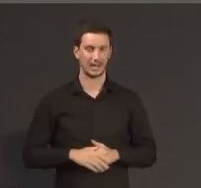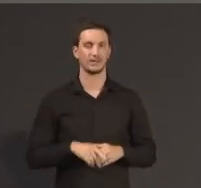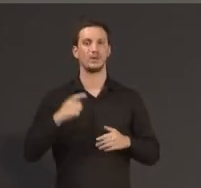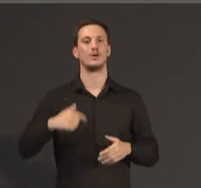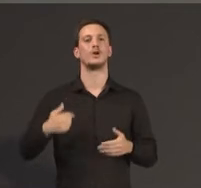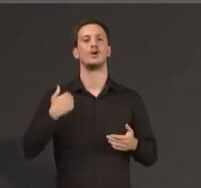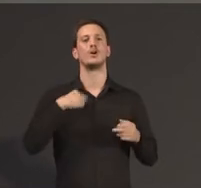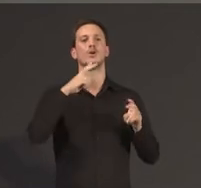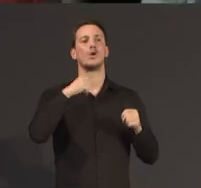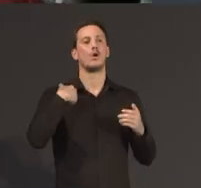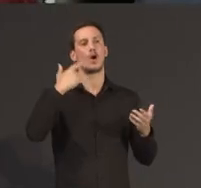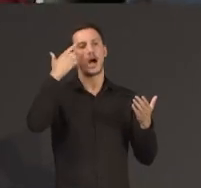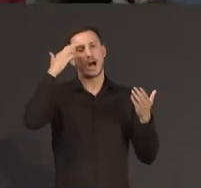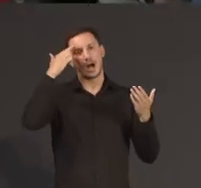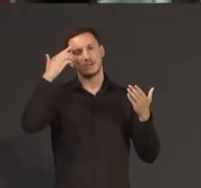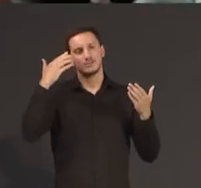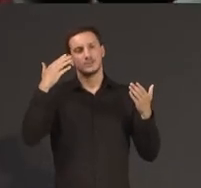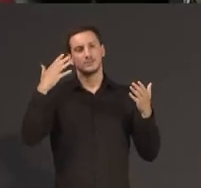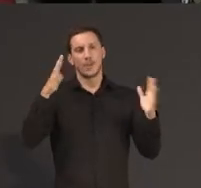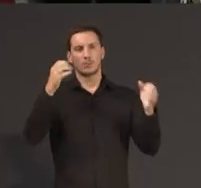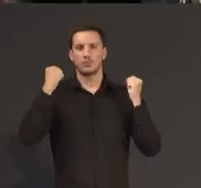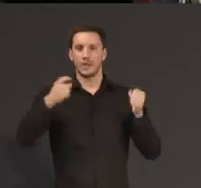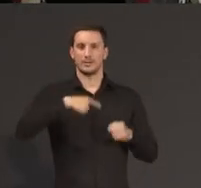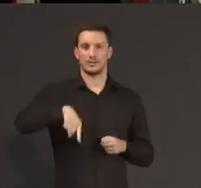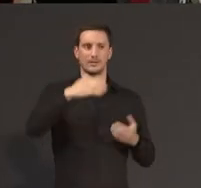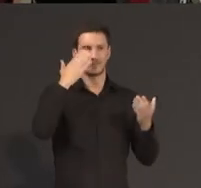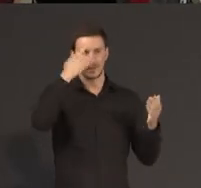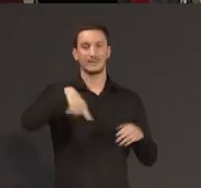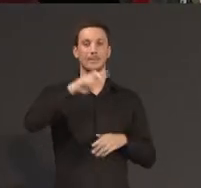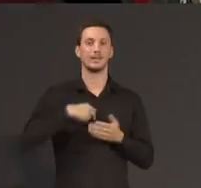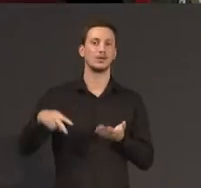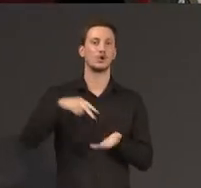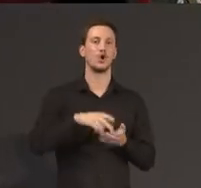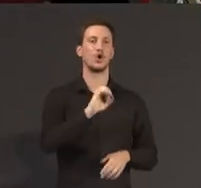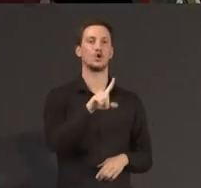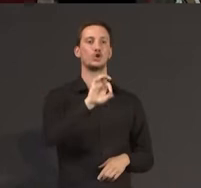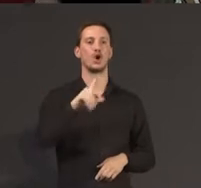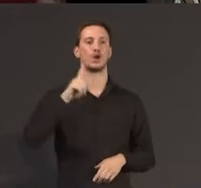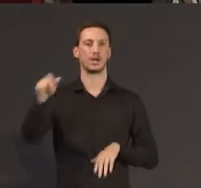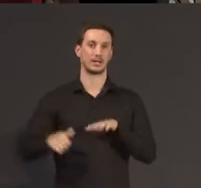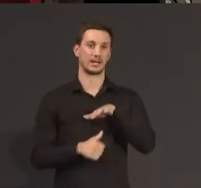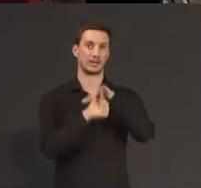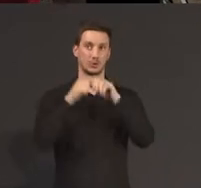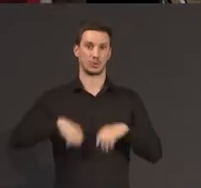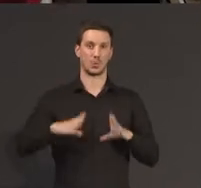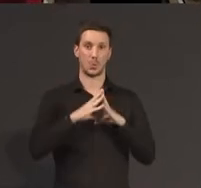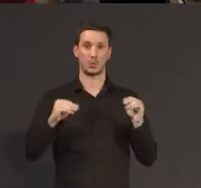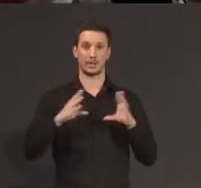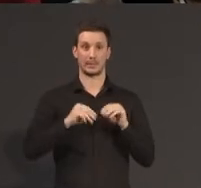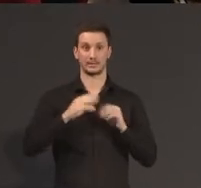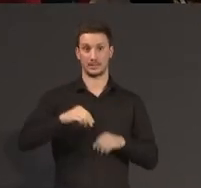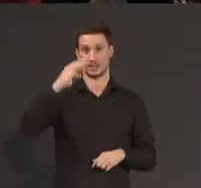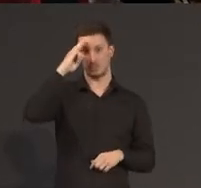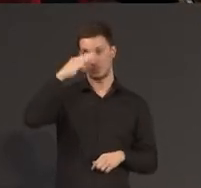forta enhorabona i un fort aplaudiment. Agraïm també la presència a l'escenari d'Oriol Amat, rector de la Universitat